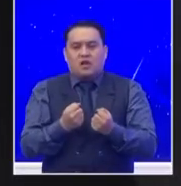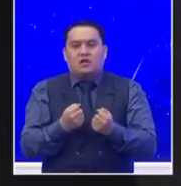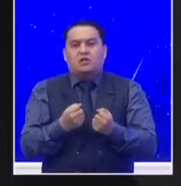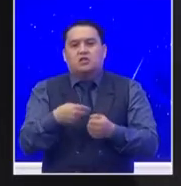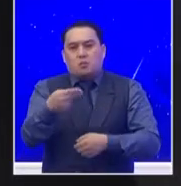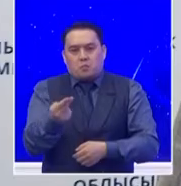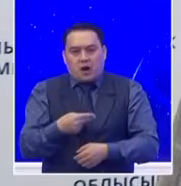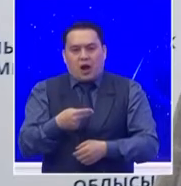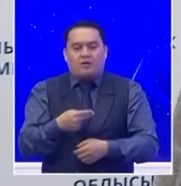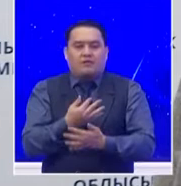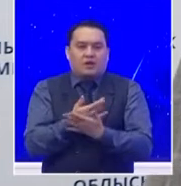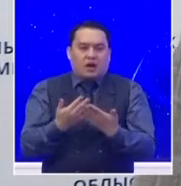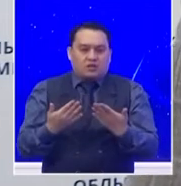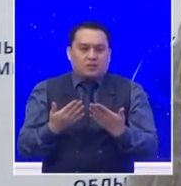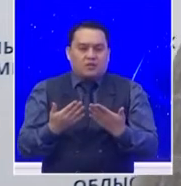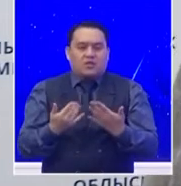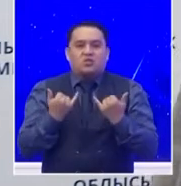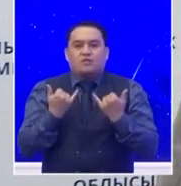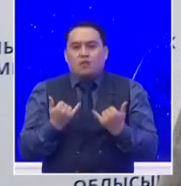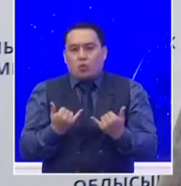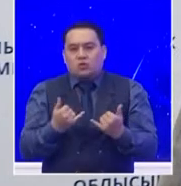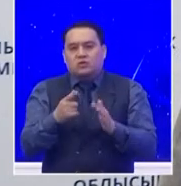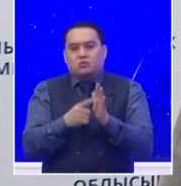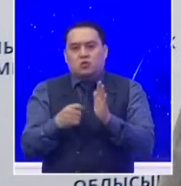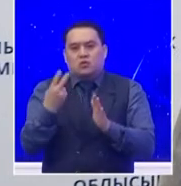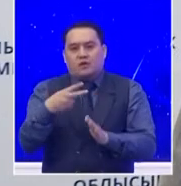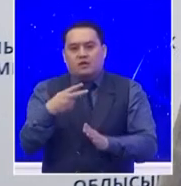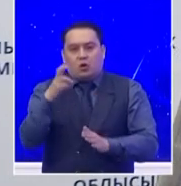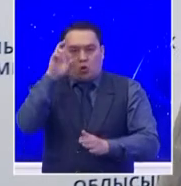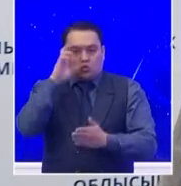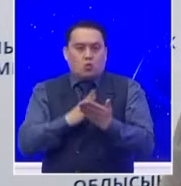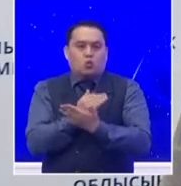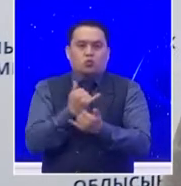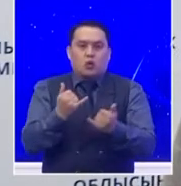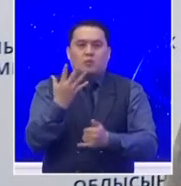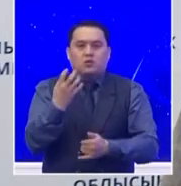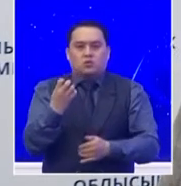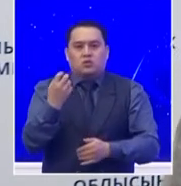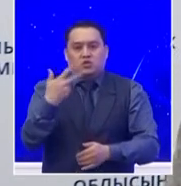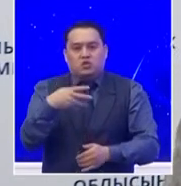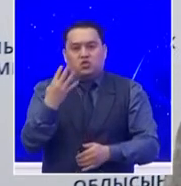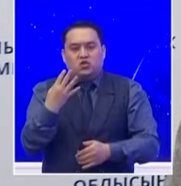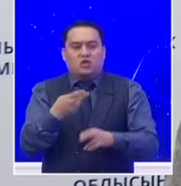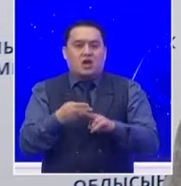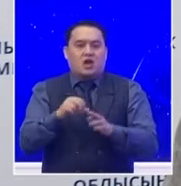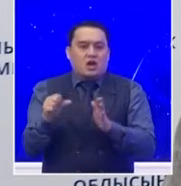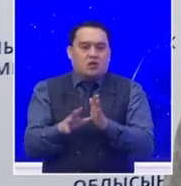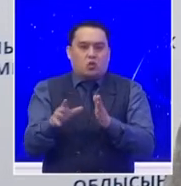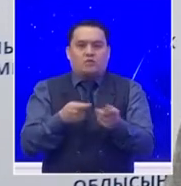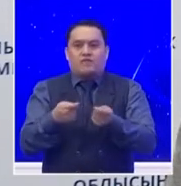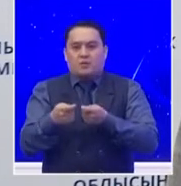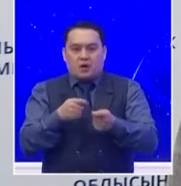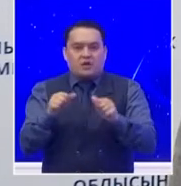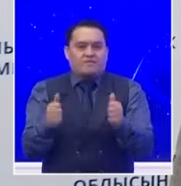иные справки, выписки и так далее. На сегодняшний день из 723 госуслуг 534 доступны в электронном формате. Чтобы